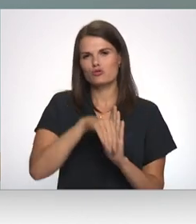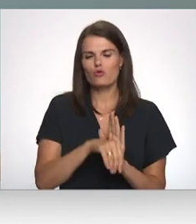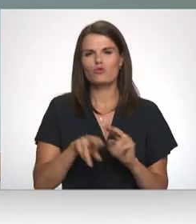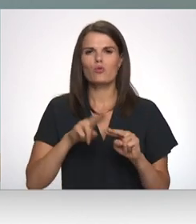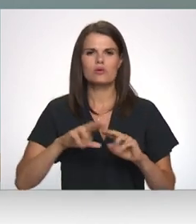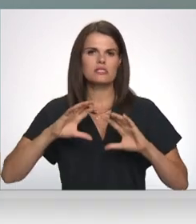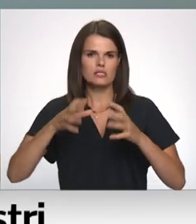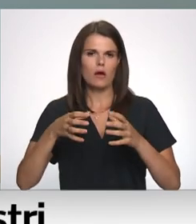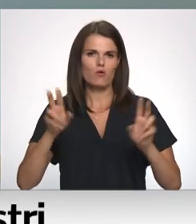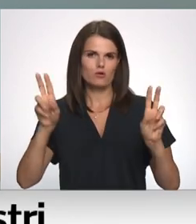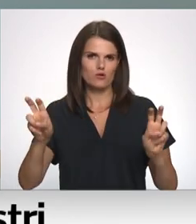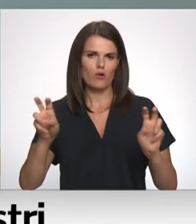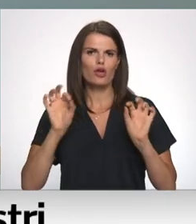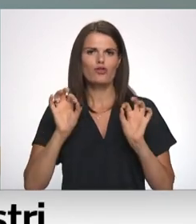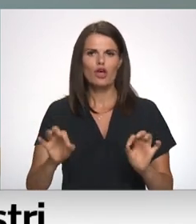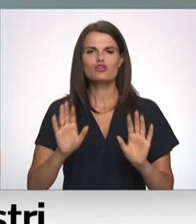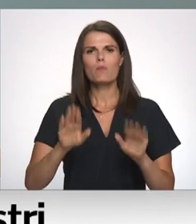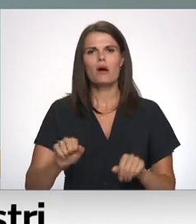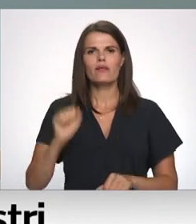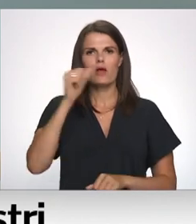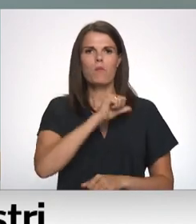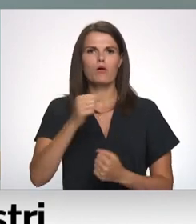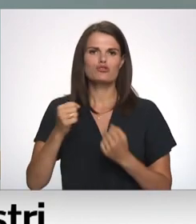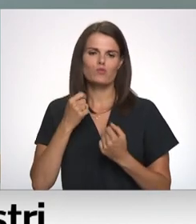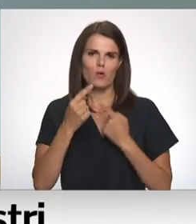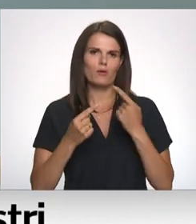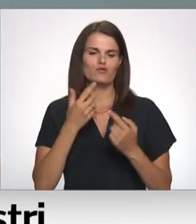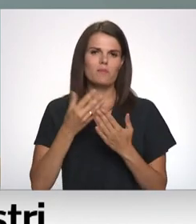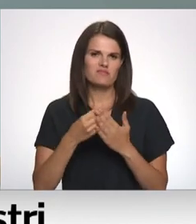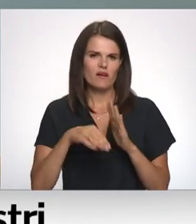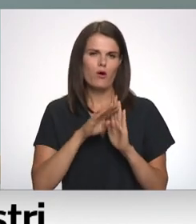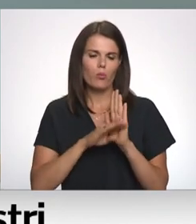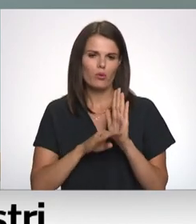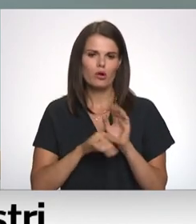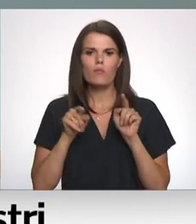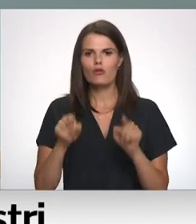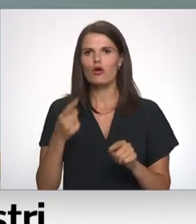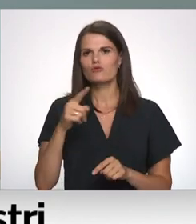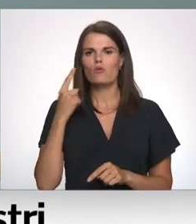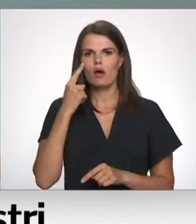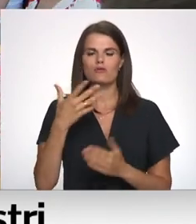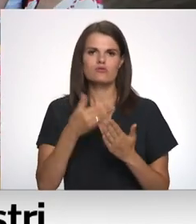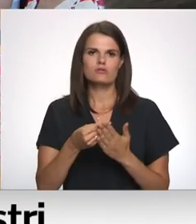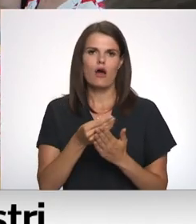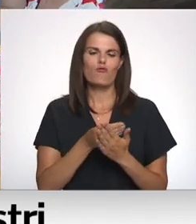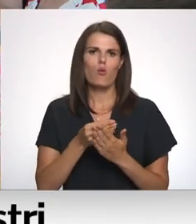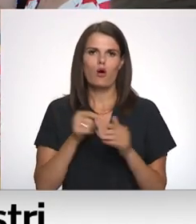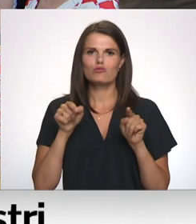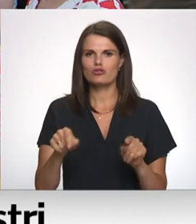kontekstā tieši par demokrātijas pašaizsardzību ir tas, par ko mēs runājam savā programmā, un tas ir tas, kur es redzu savu lomu šajā